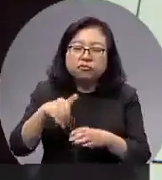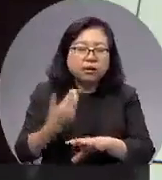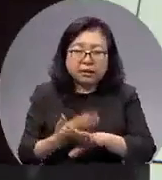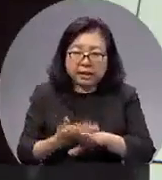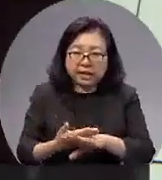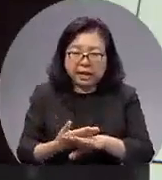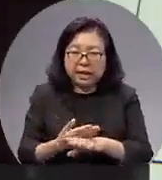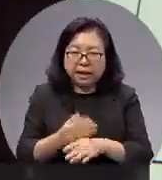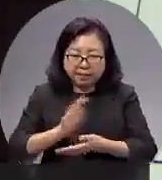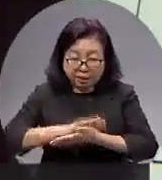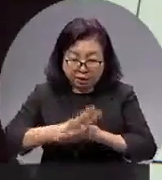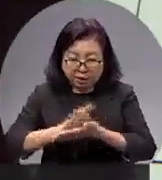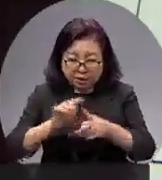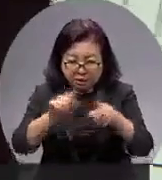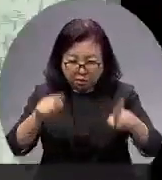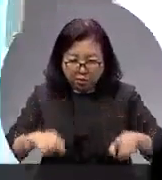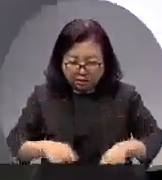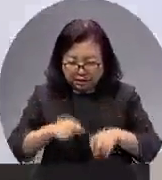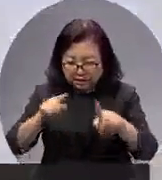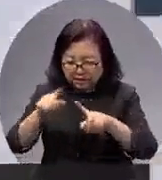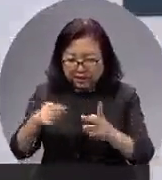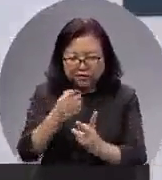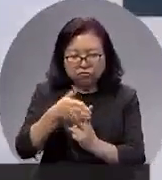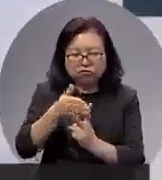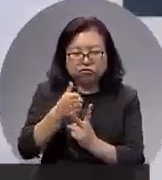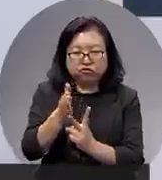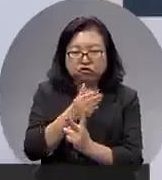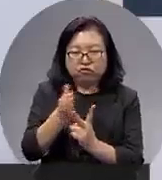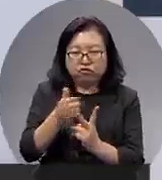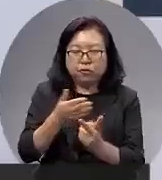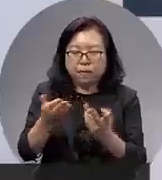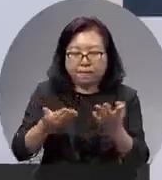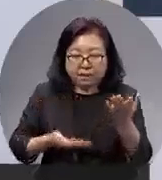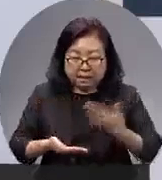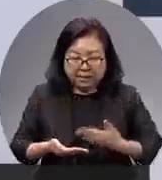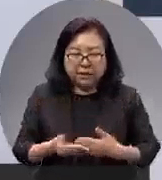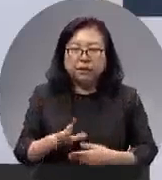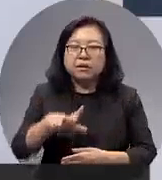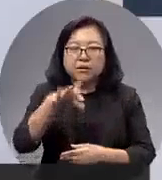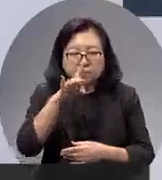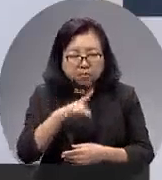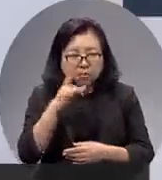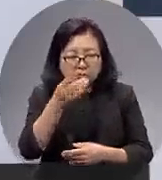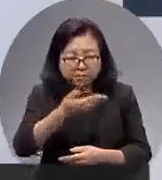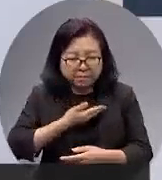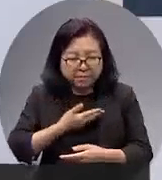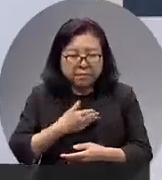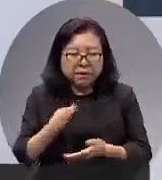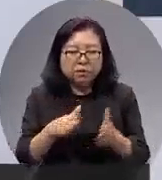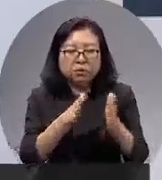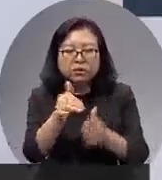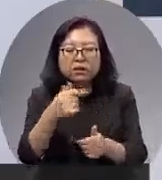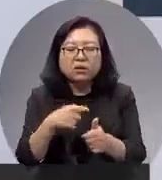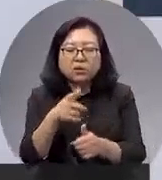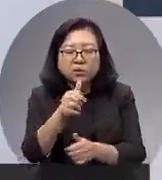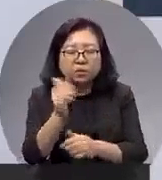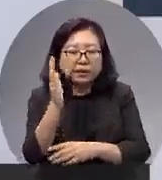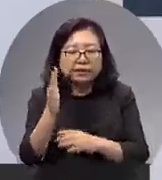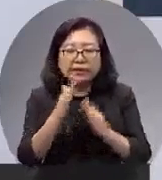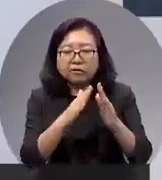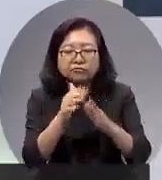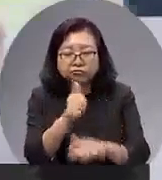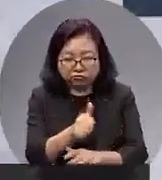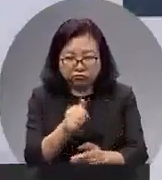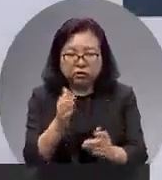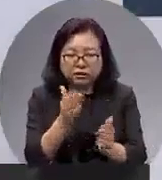투표용지를 두번에 나눠서 받게 됩니다 먼저 도지사와 교육감 시장 군수 투표를 1차로 마치고 요 그